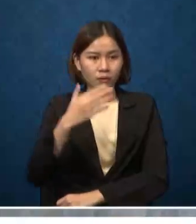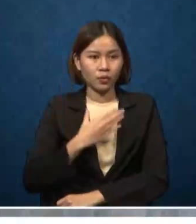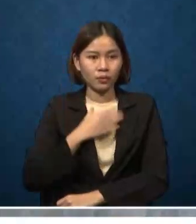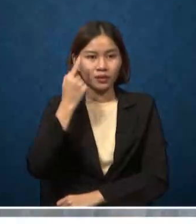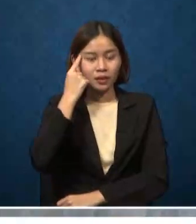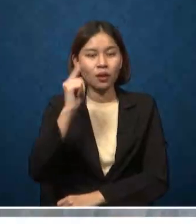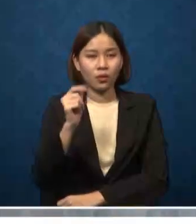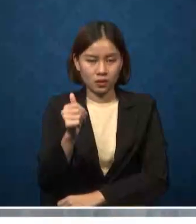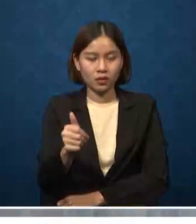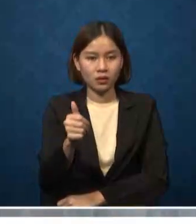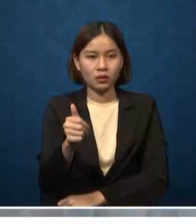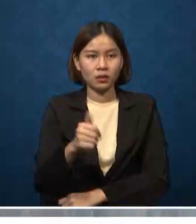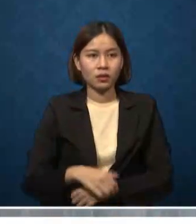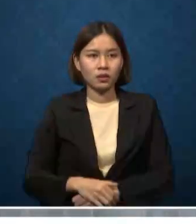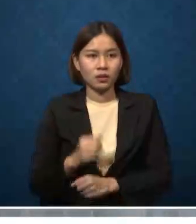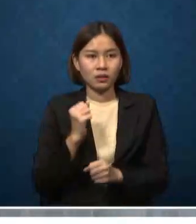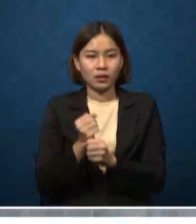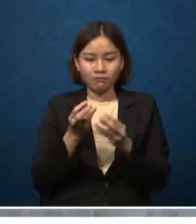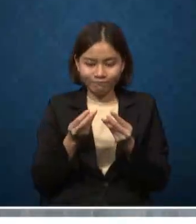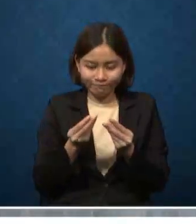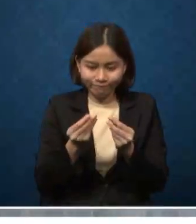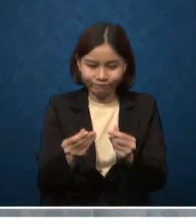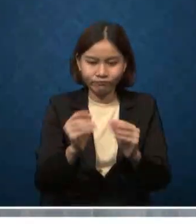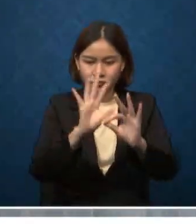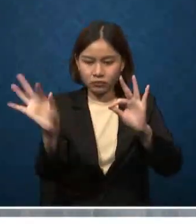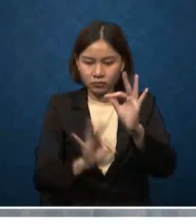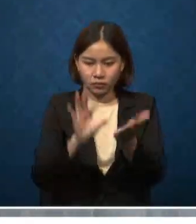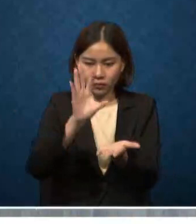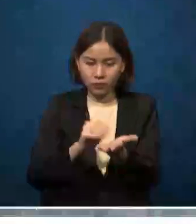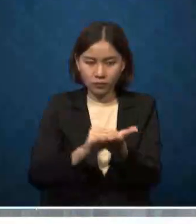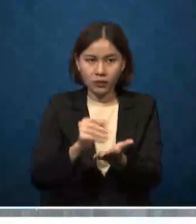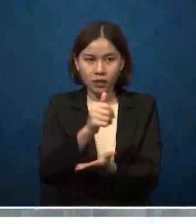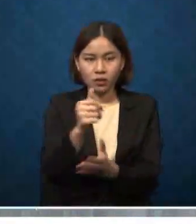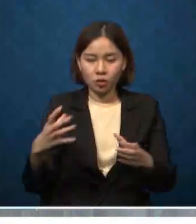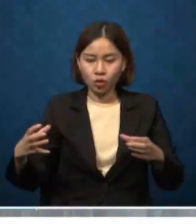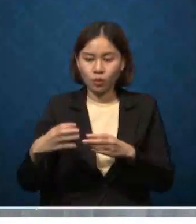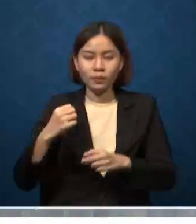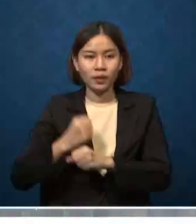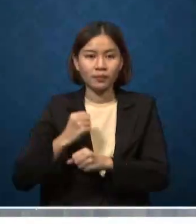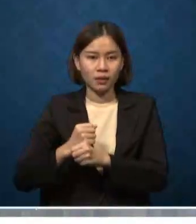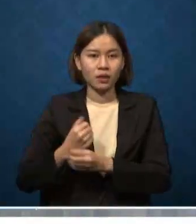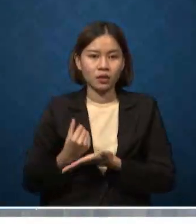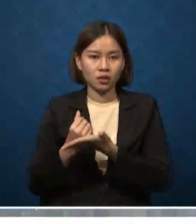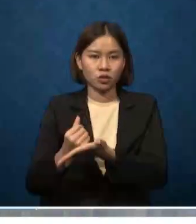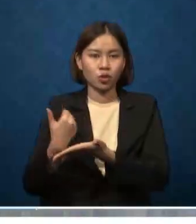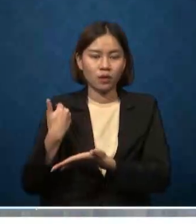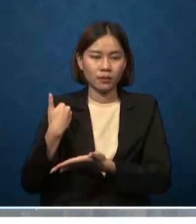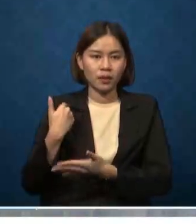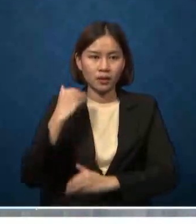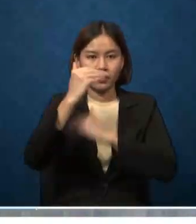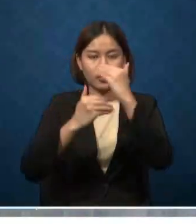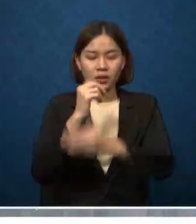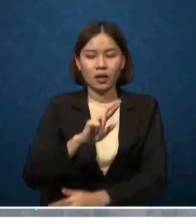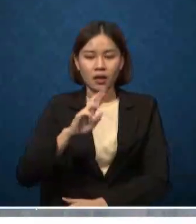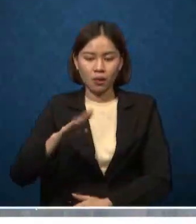คิดว่าเป็นเรื่องที่ดีครับท่านทำละเอียดศึกษาข้อมูลมากทีเดียวแล้วก็มีทีมงานมาช่วยกันทำนะครับการพัฒนาระบบ